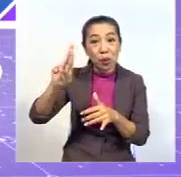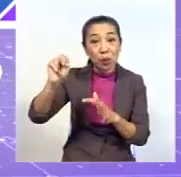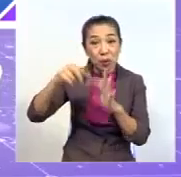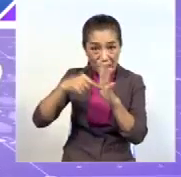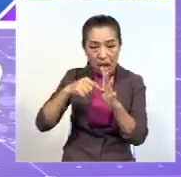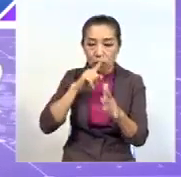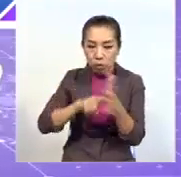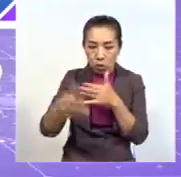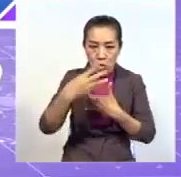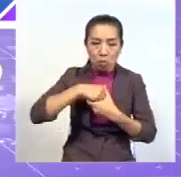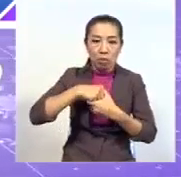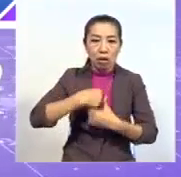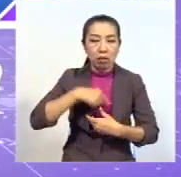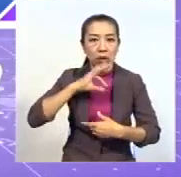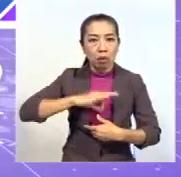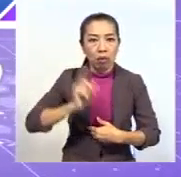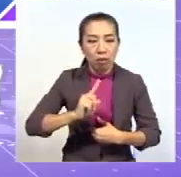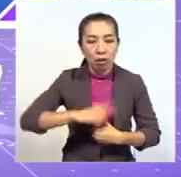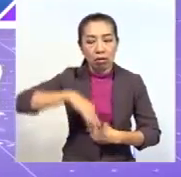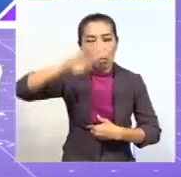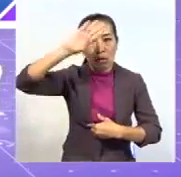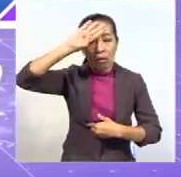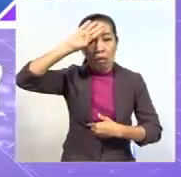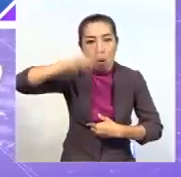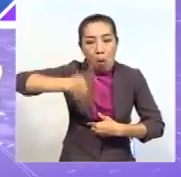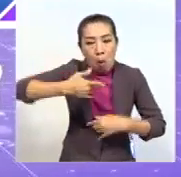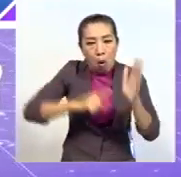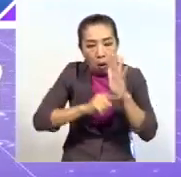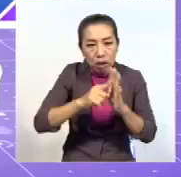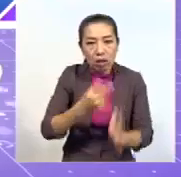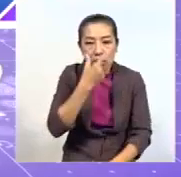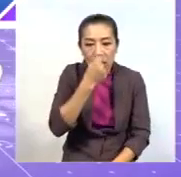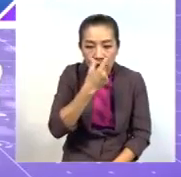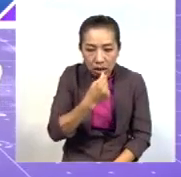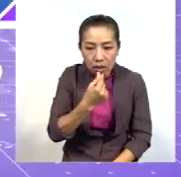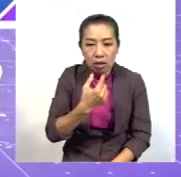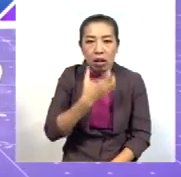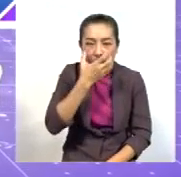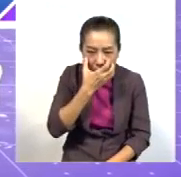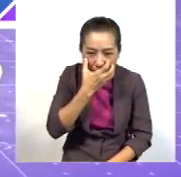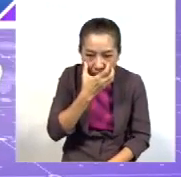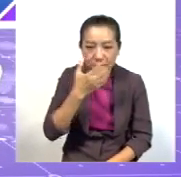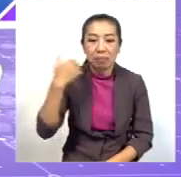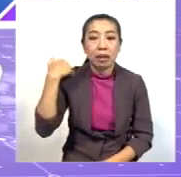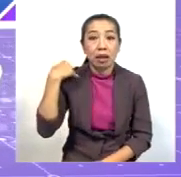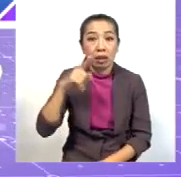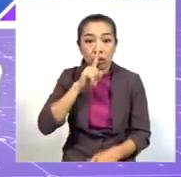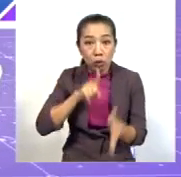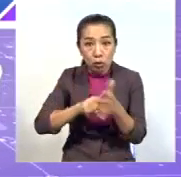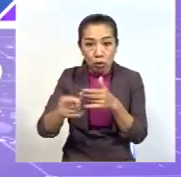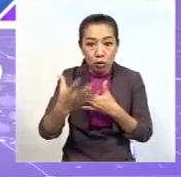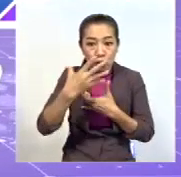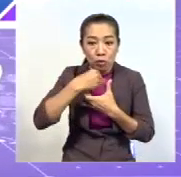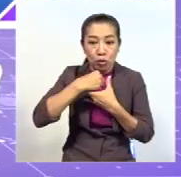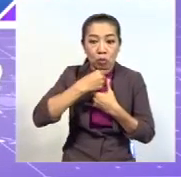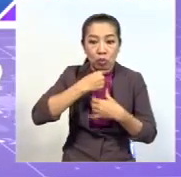ะครับและจะมีอาการของโรคระบบทางเดินหายใจเช่นมีน้ำมูกมีไอนะครับถ้าเกิดติดเชื้อลงไประบบ